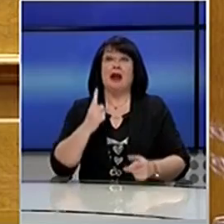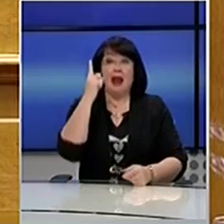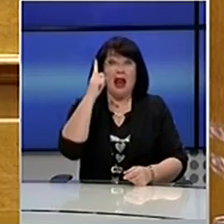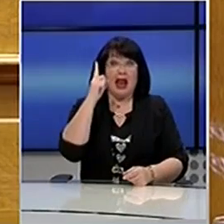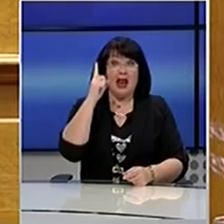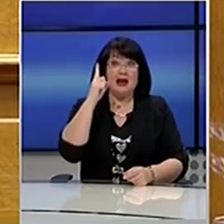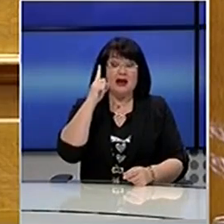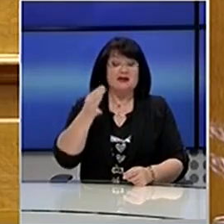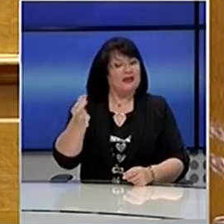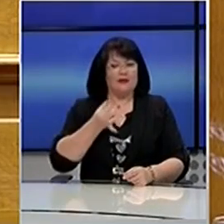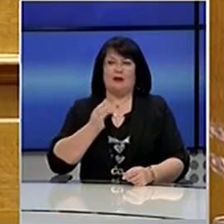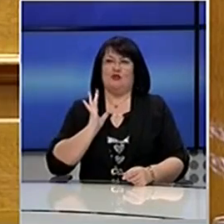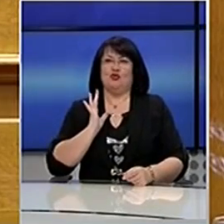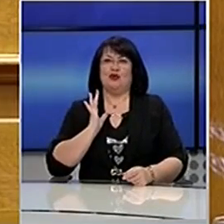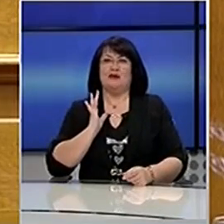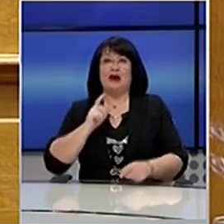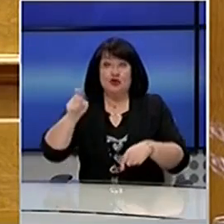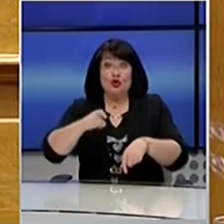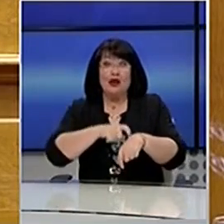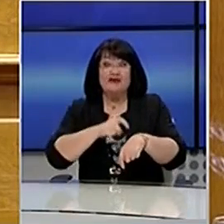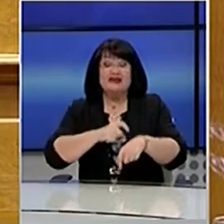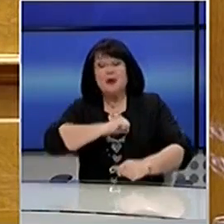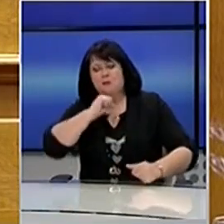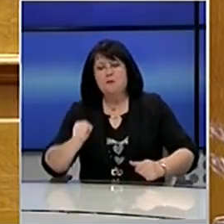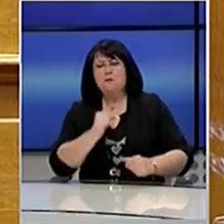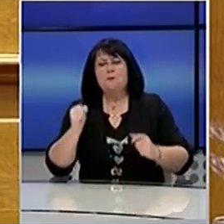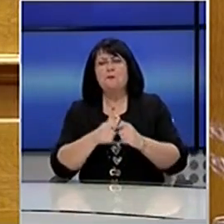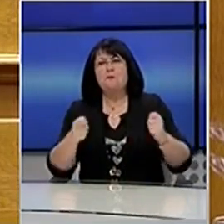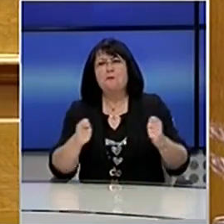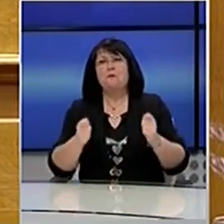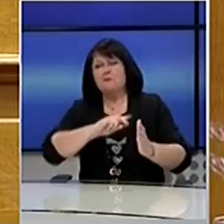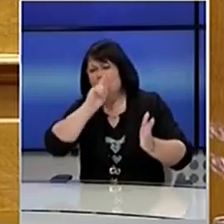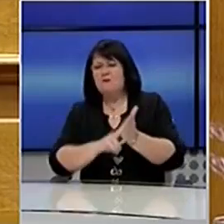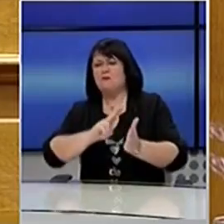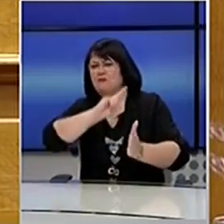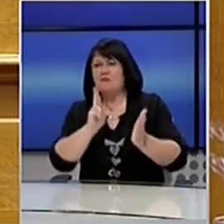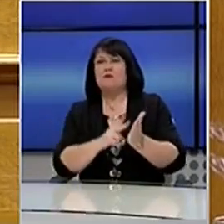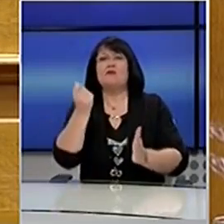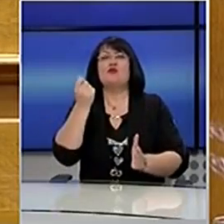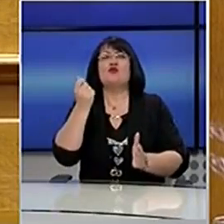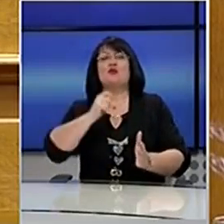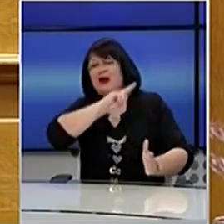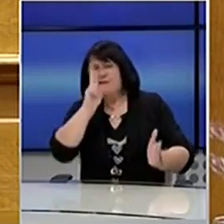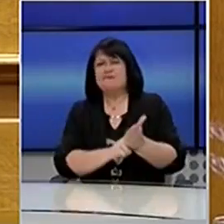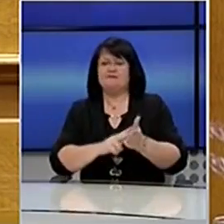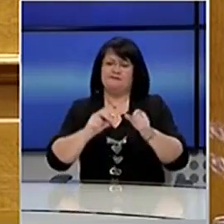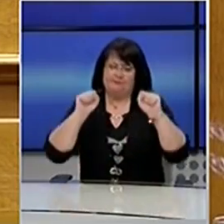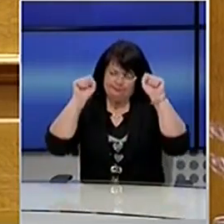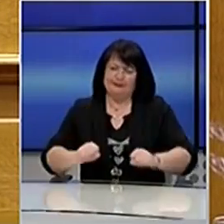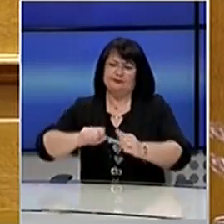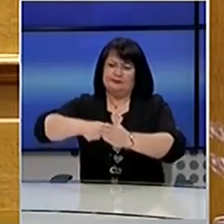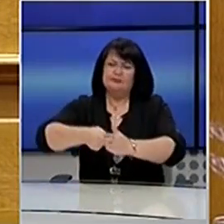την αντιπολίτευση να εισηγείται πάρτε τώρα πιο δραστικά μέτρα lockdown, κλείστε την οικονομία. Κλείστε την οικονομία